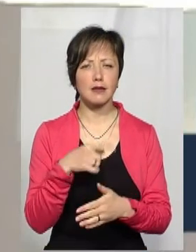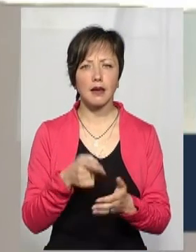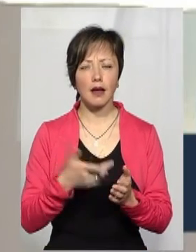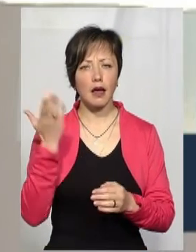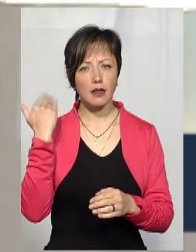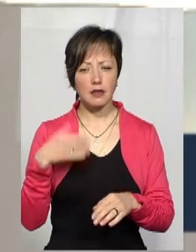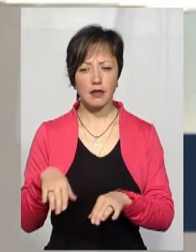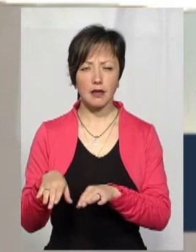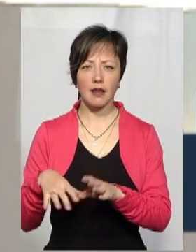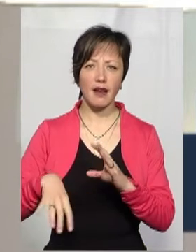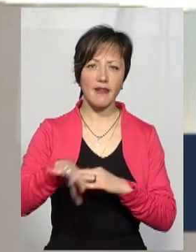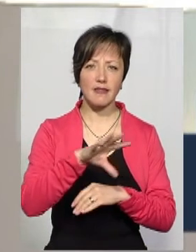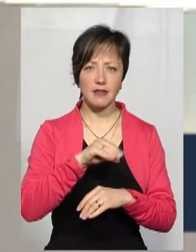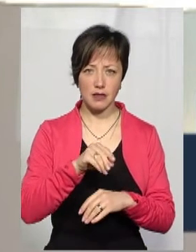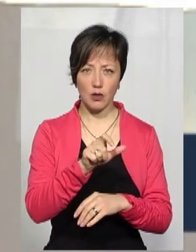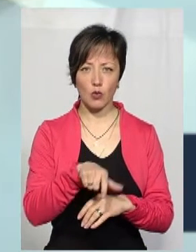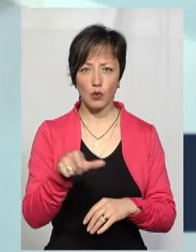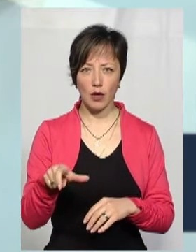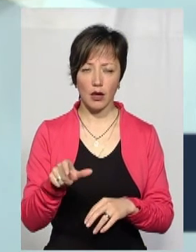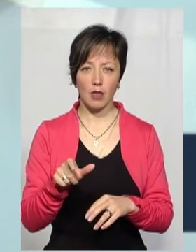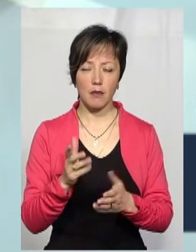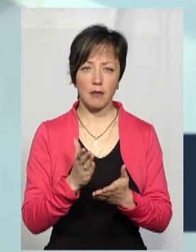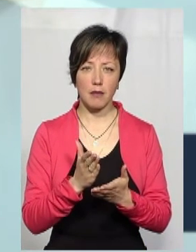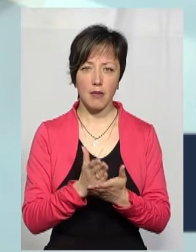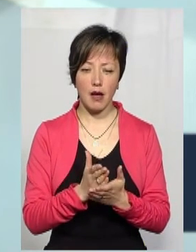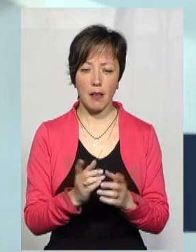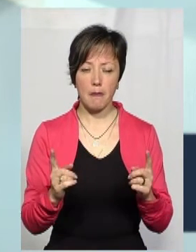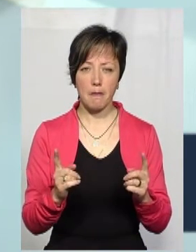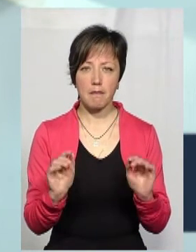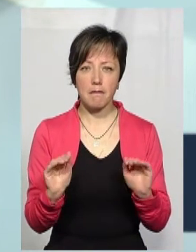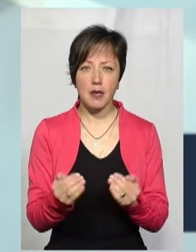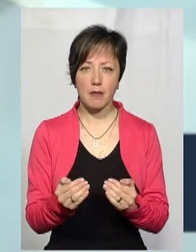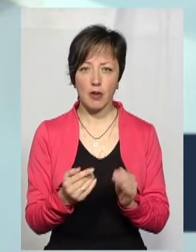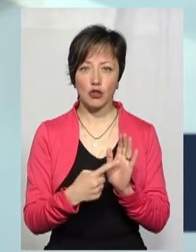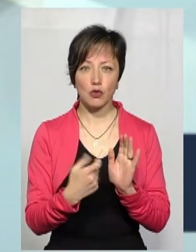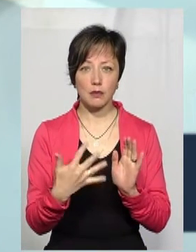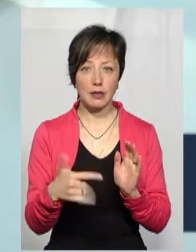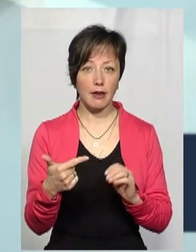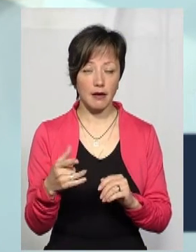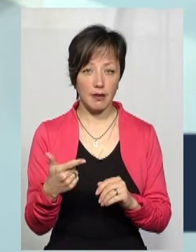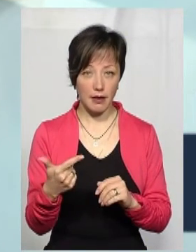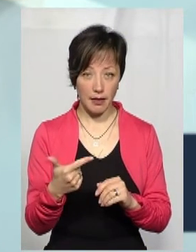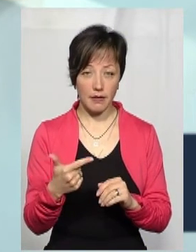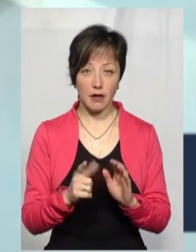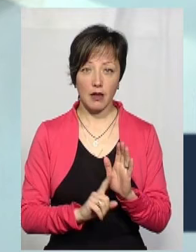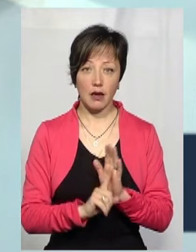Раніше для всіх незастрахованих осіб вони мали мінімальна в них планка була 650 гривень. То з 12 березня